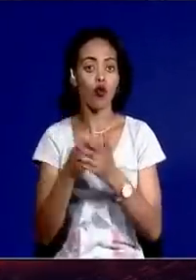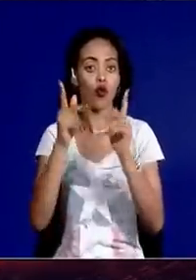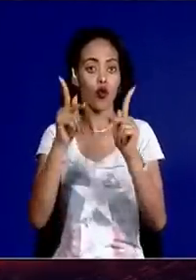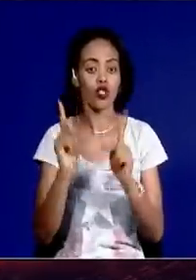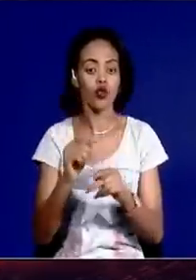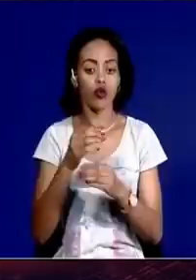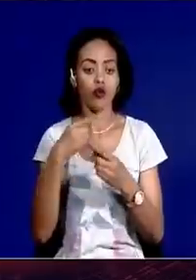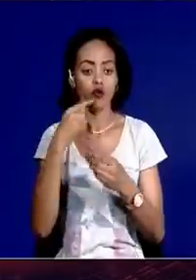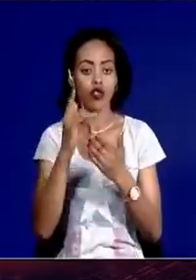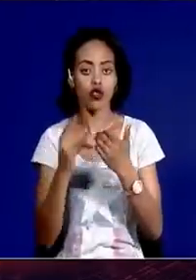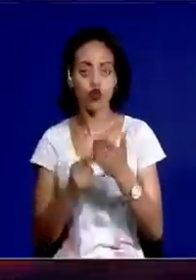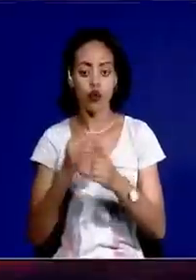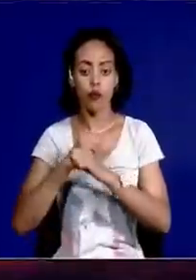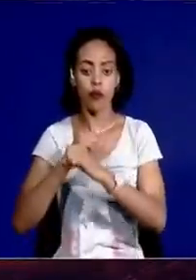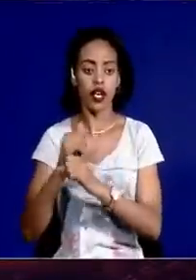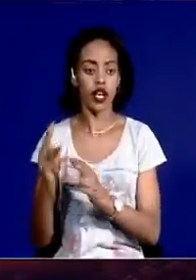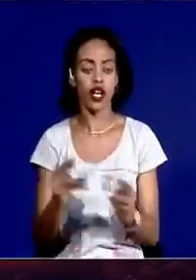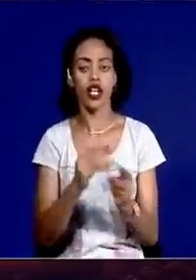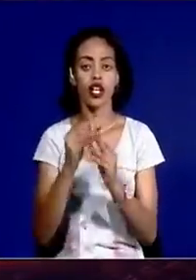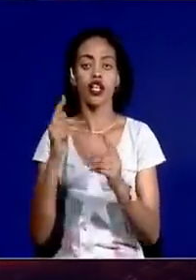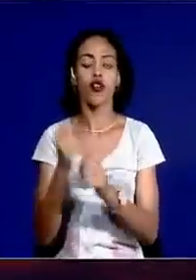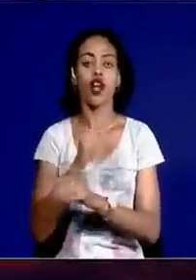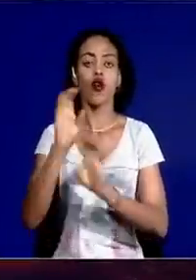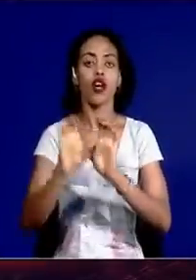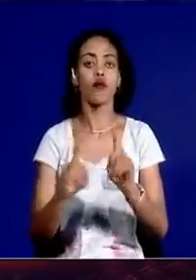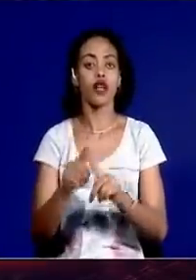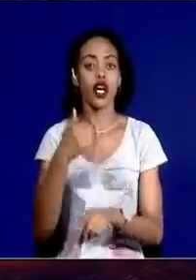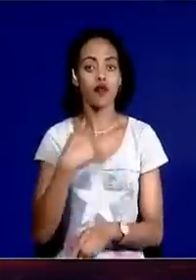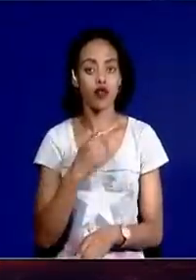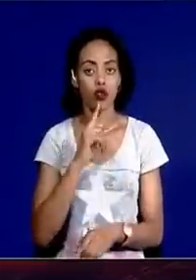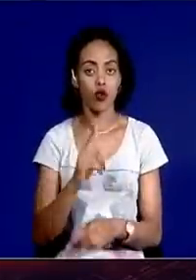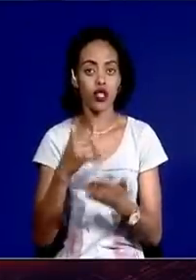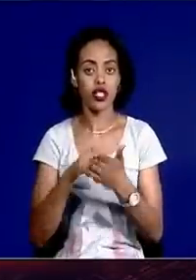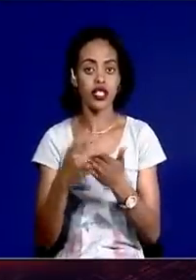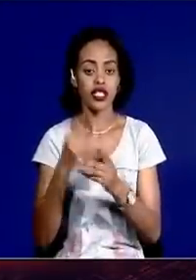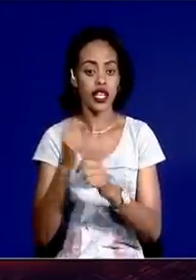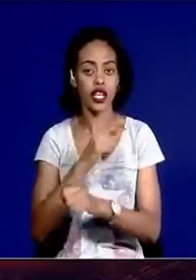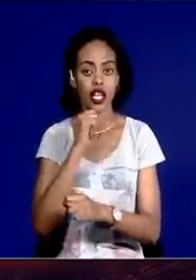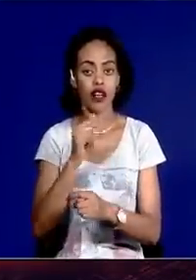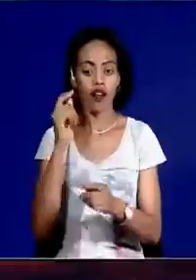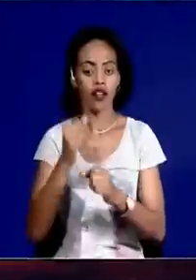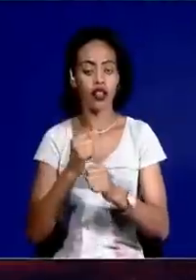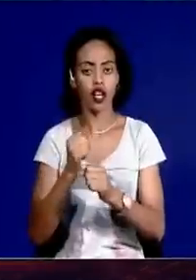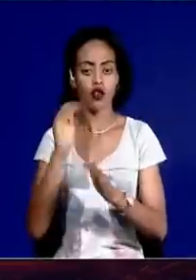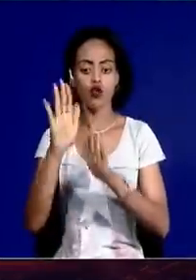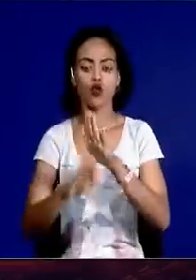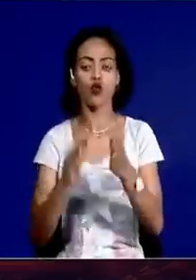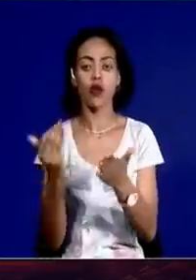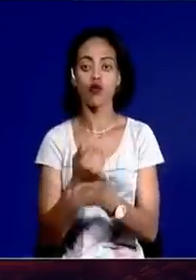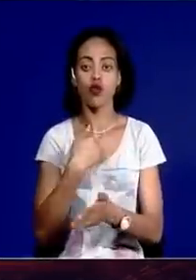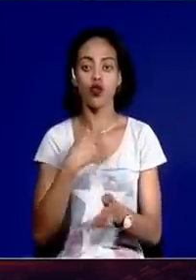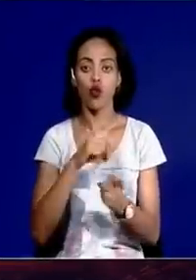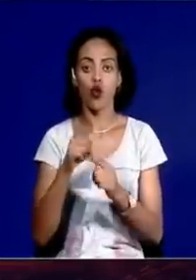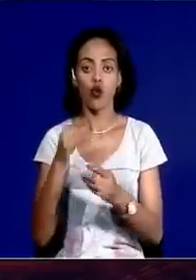تم استزرزر مكلا خل من جدتات تجبر أو يكجبر كم زلون نزي زي تجبر تري رسق قمتي كم زو سد اللون